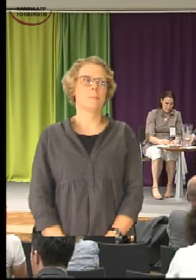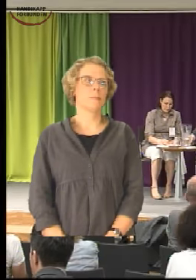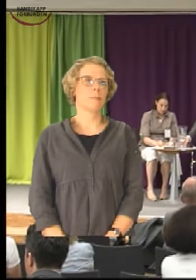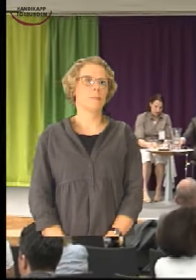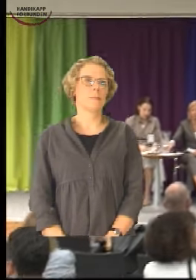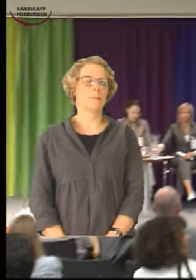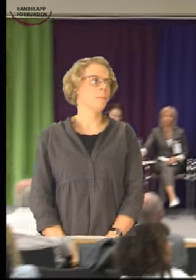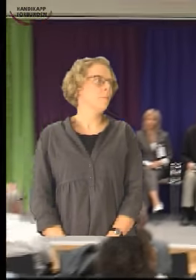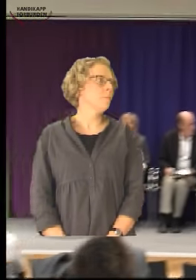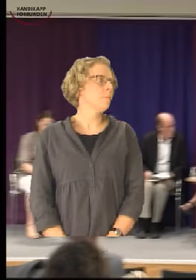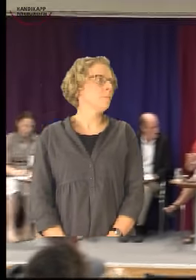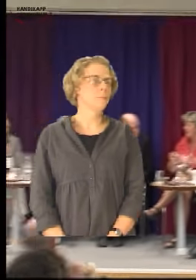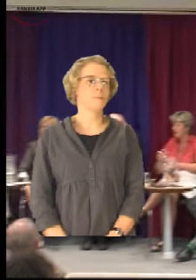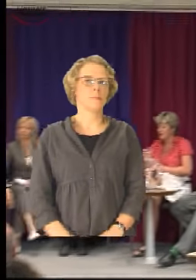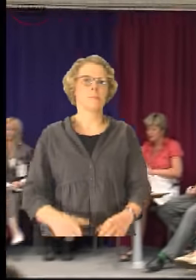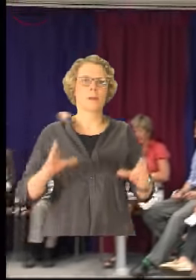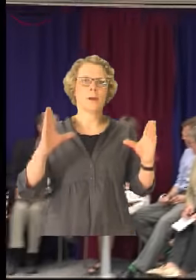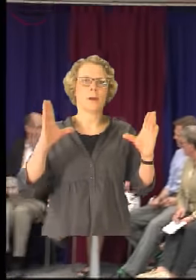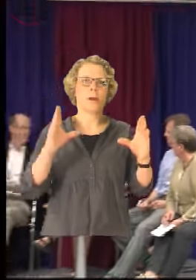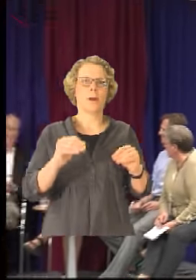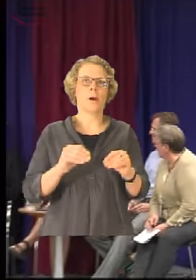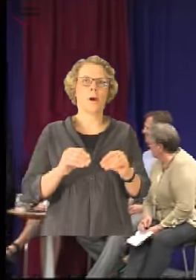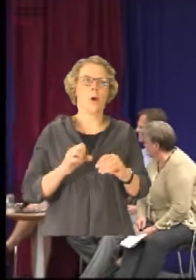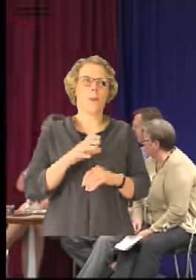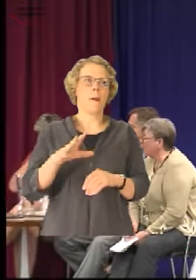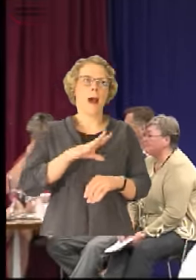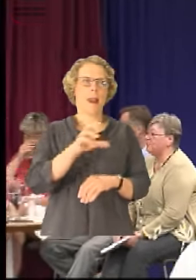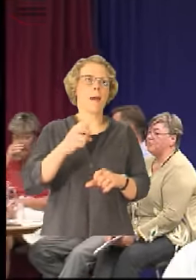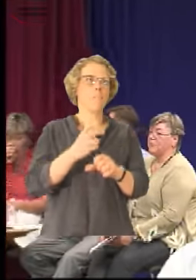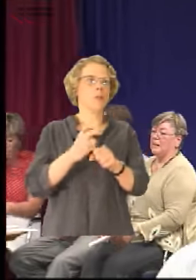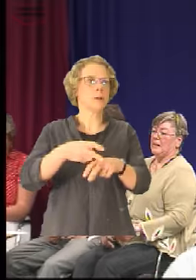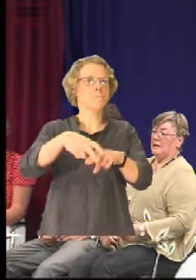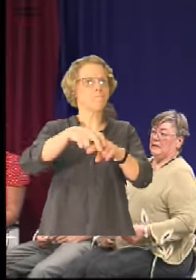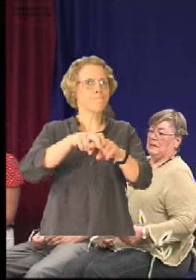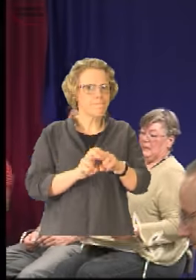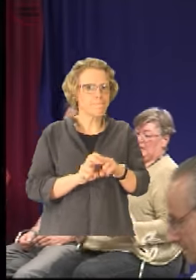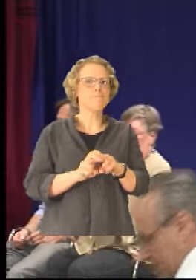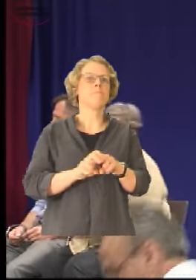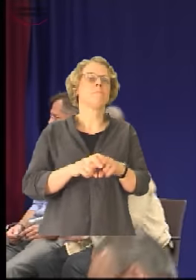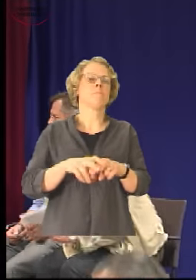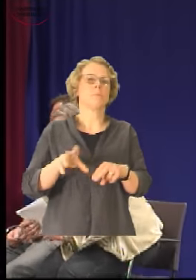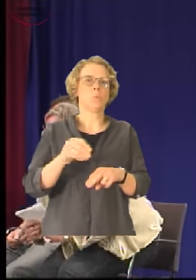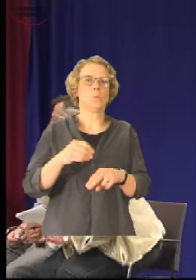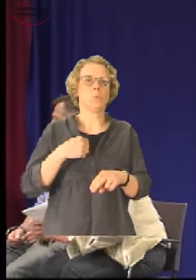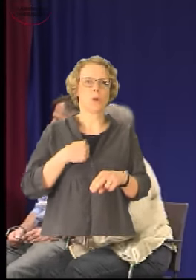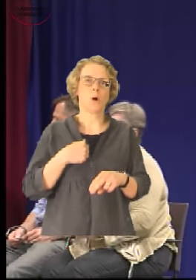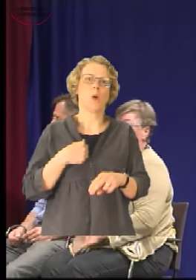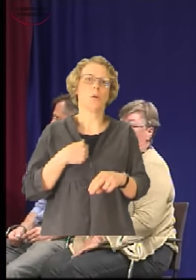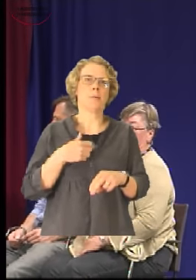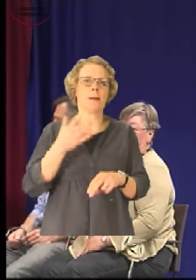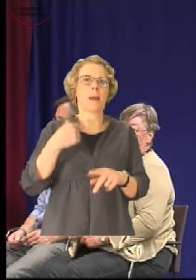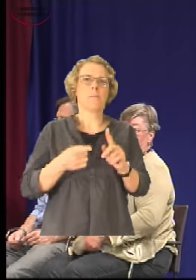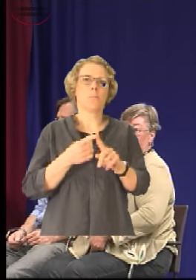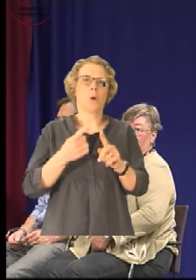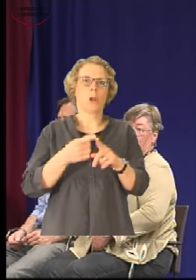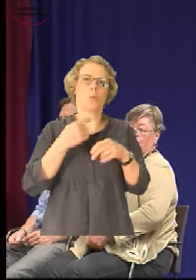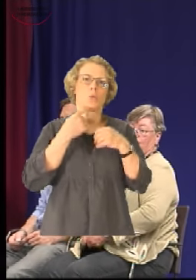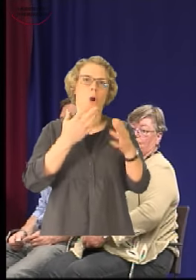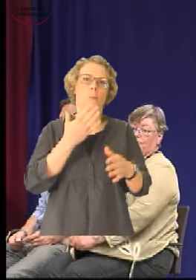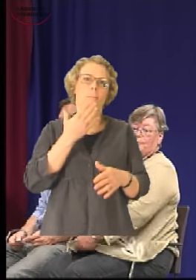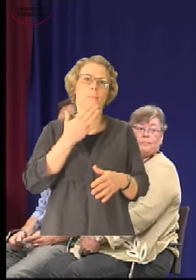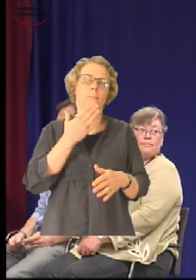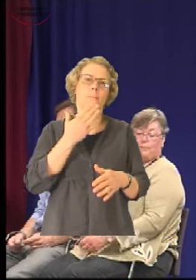Ja, om då alla intar sina platser så ska jag be att få introducera dagens